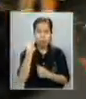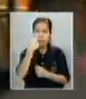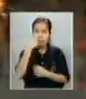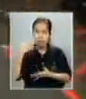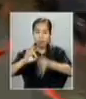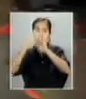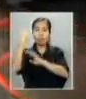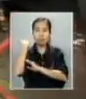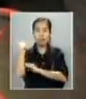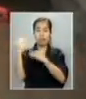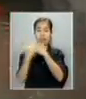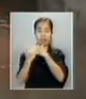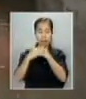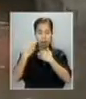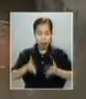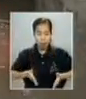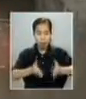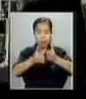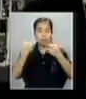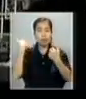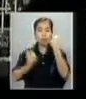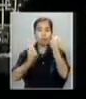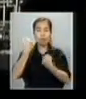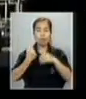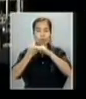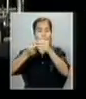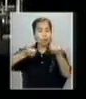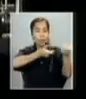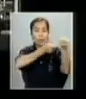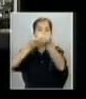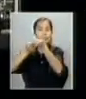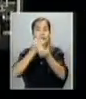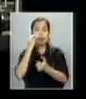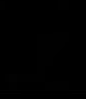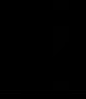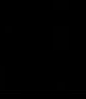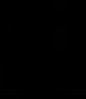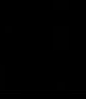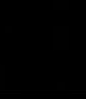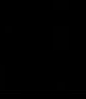จ้งให้ไปตรวจสอบคุ้มกันรถดับเพลิงและยังคงจัดกำลังตรึงพื้นที่อย่างเข้มงวด